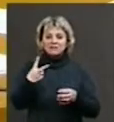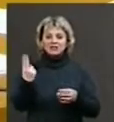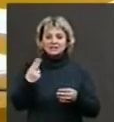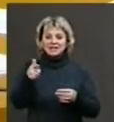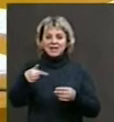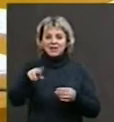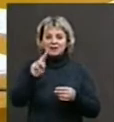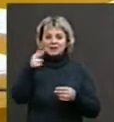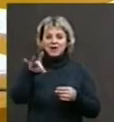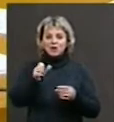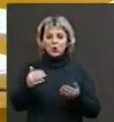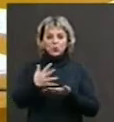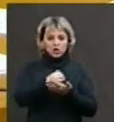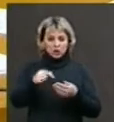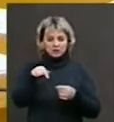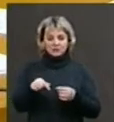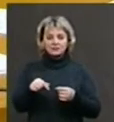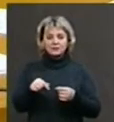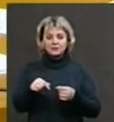центнера с гектара урожайности.